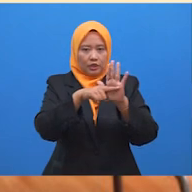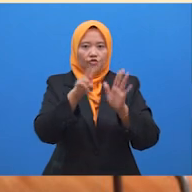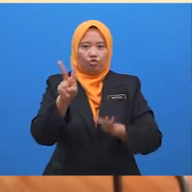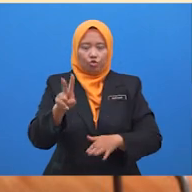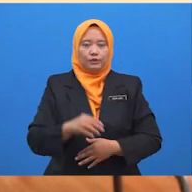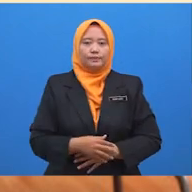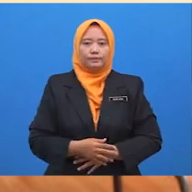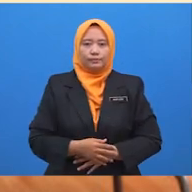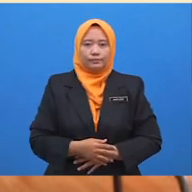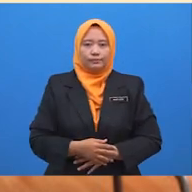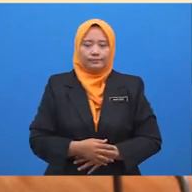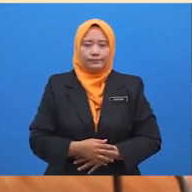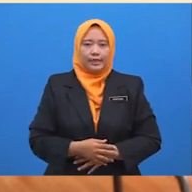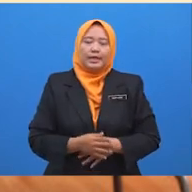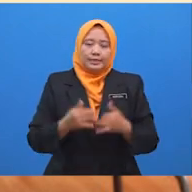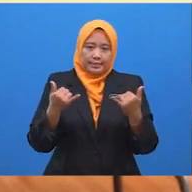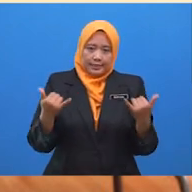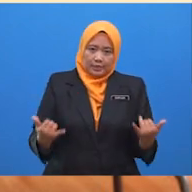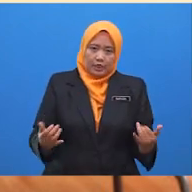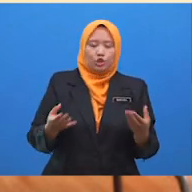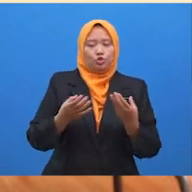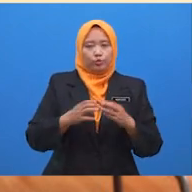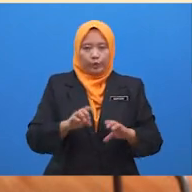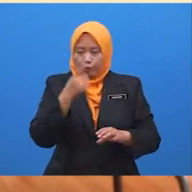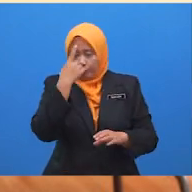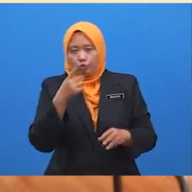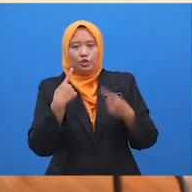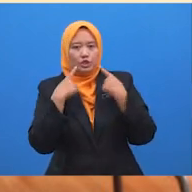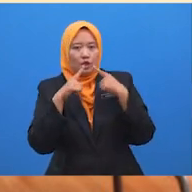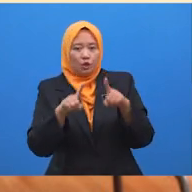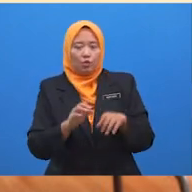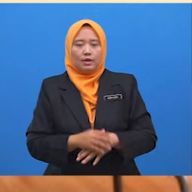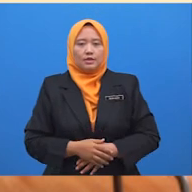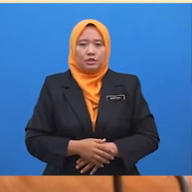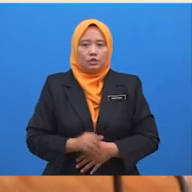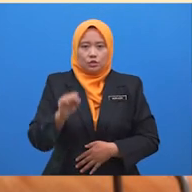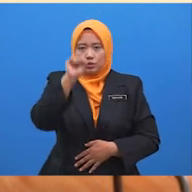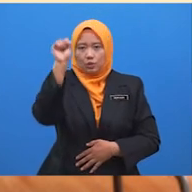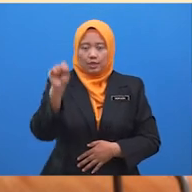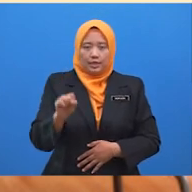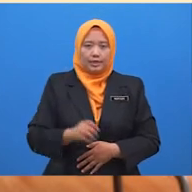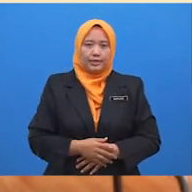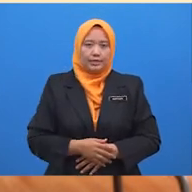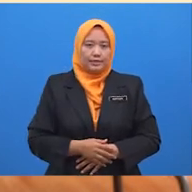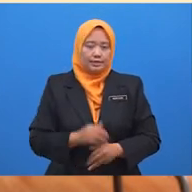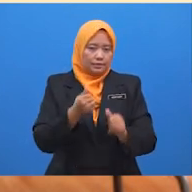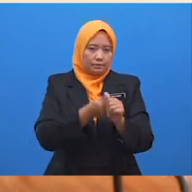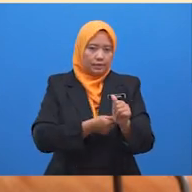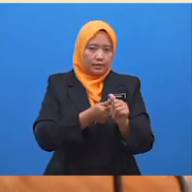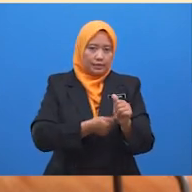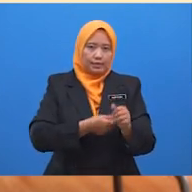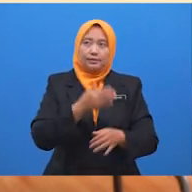Sekarang, kita cuba pula untuk menjawab soalan penyelesaian masalah seperti